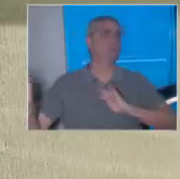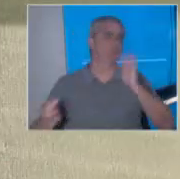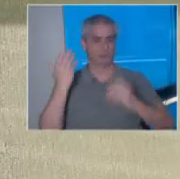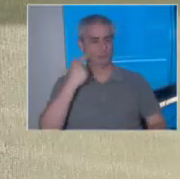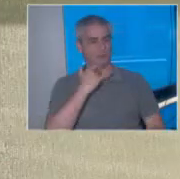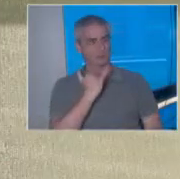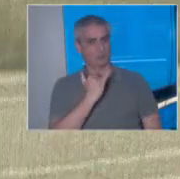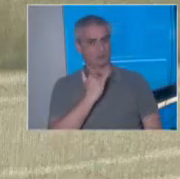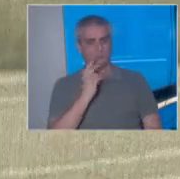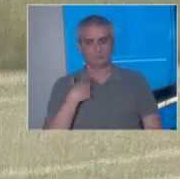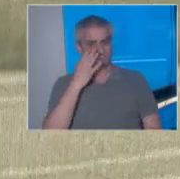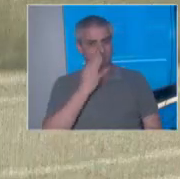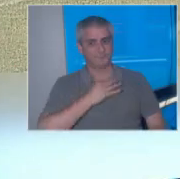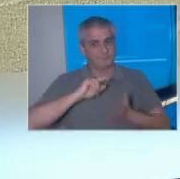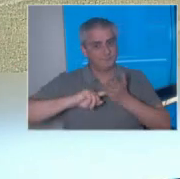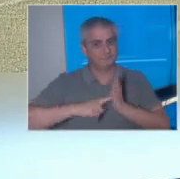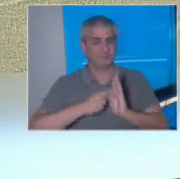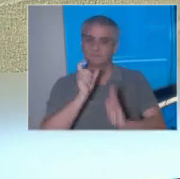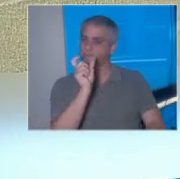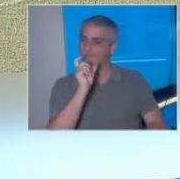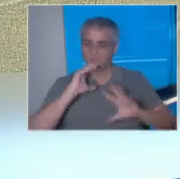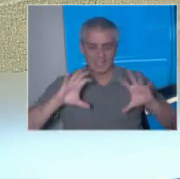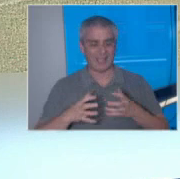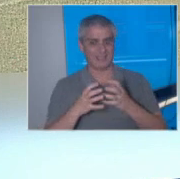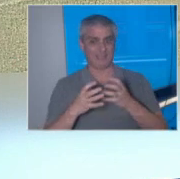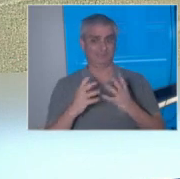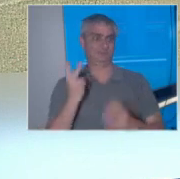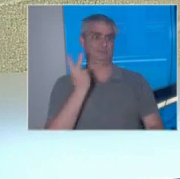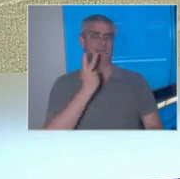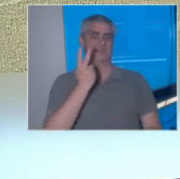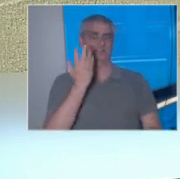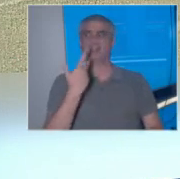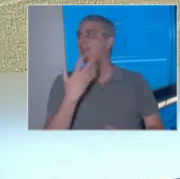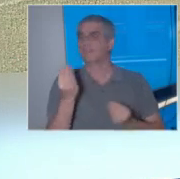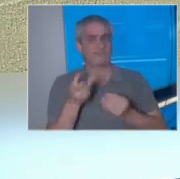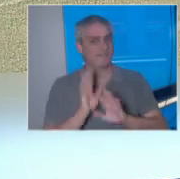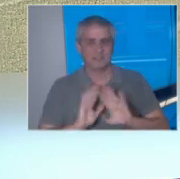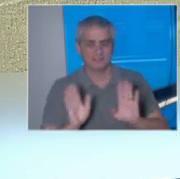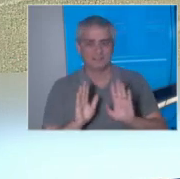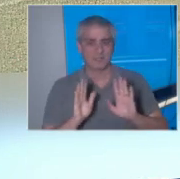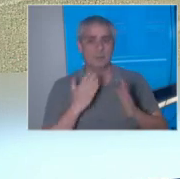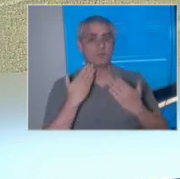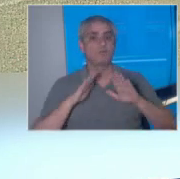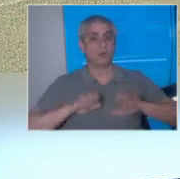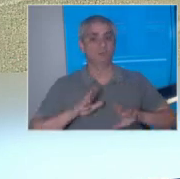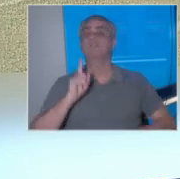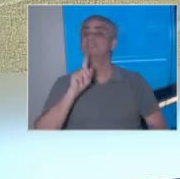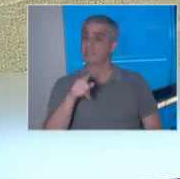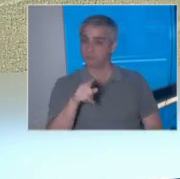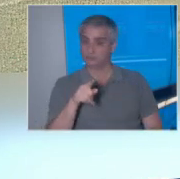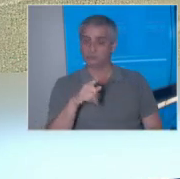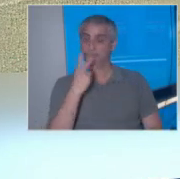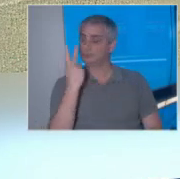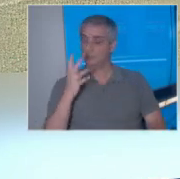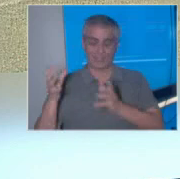עלינו. שימו לב גם לדגש במילה כנס. כנס, בוודאי. אין דבר כזה? מושב. יש כזה דבר שזה